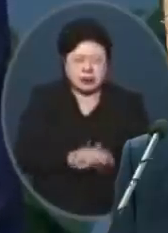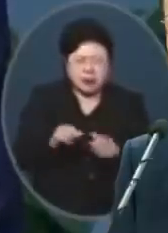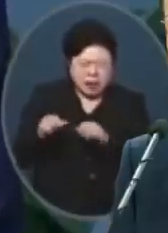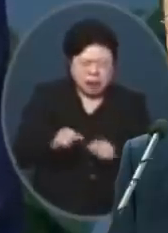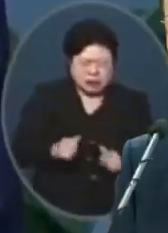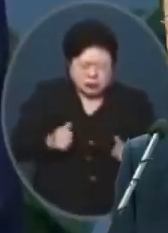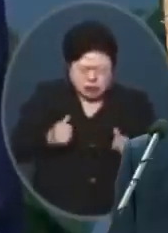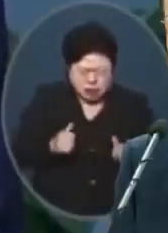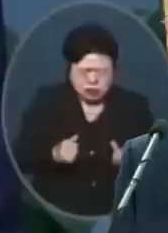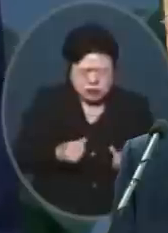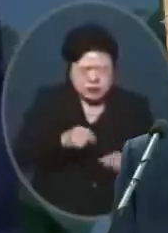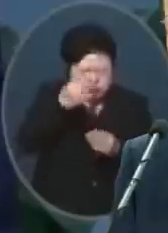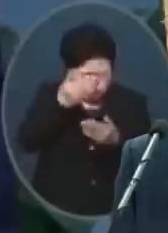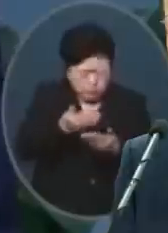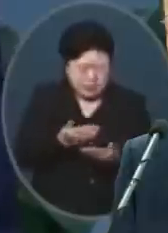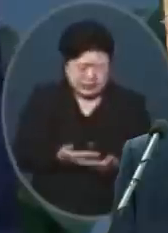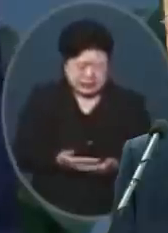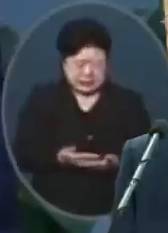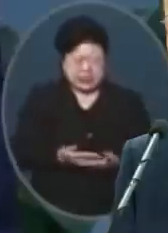행위가 있어야 되겠습니다